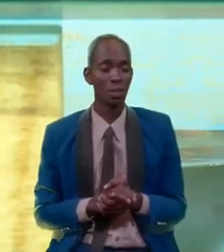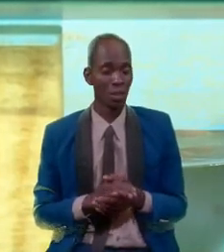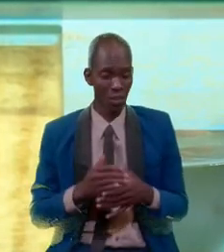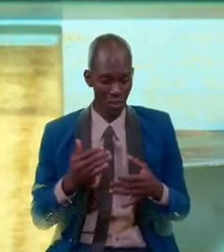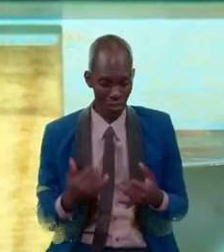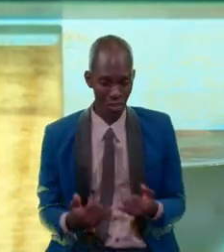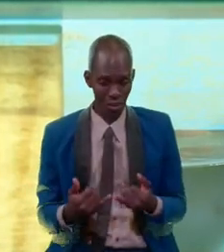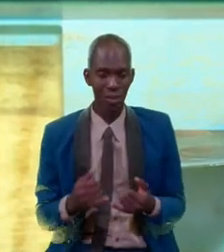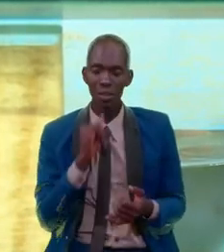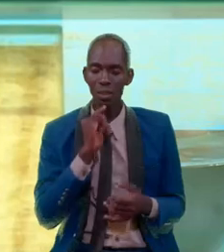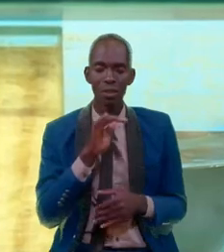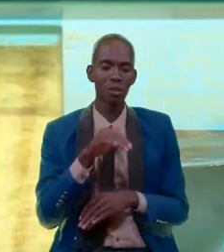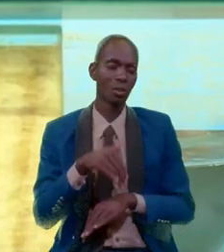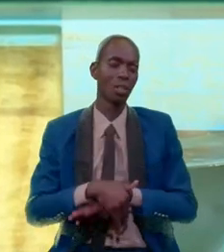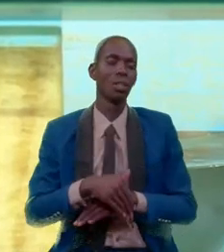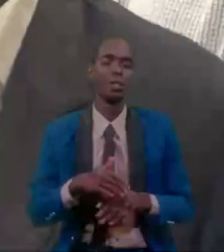Voici votre soirée.